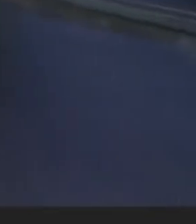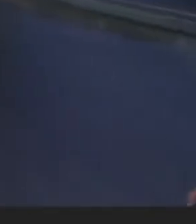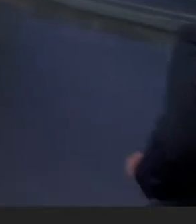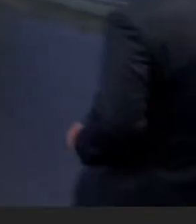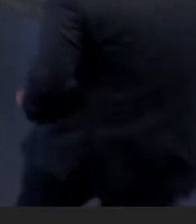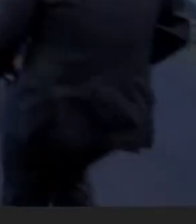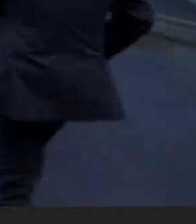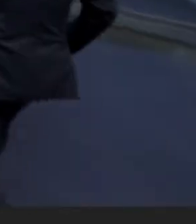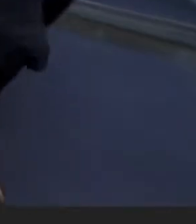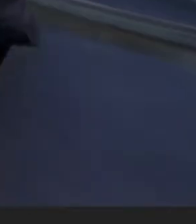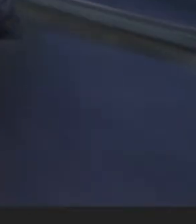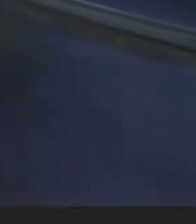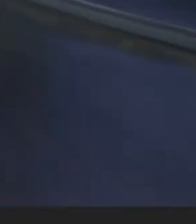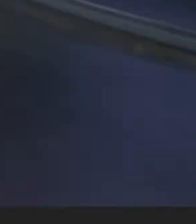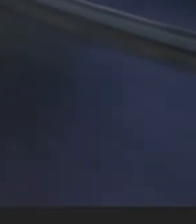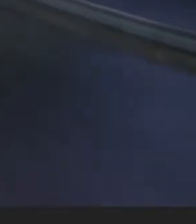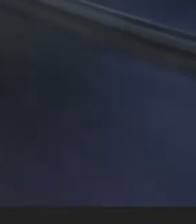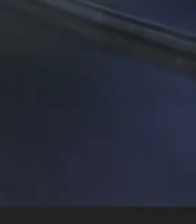으